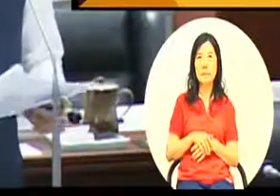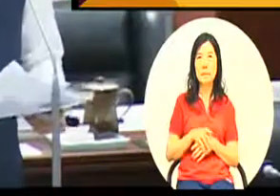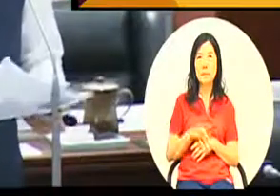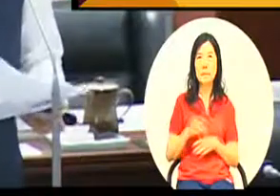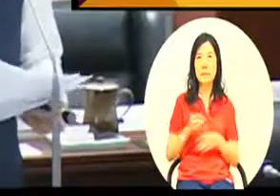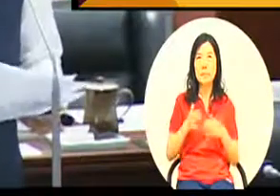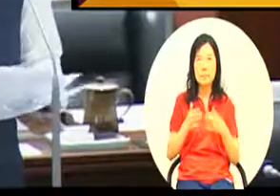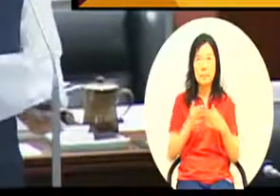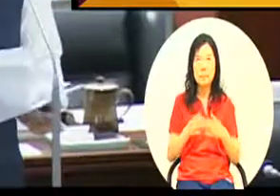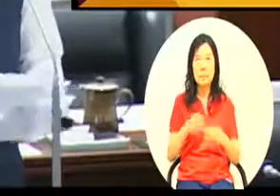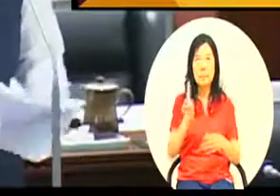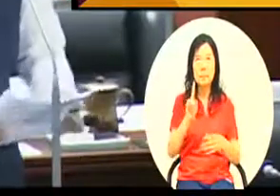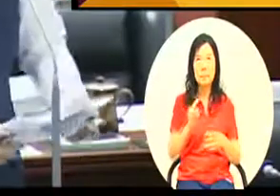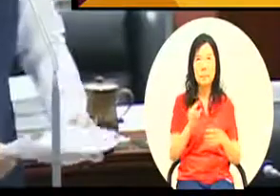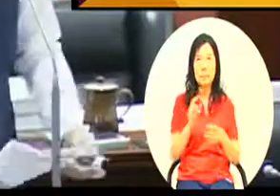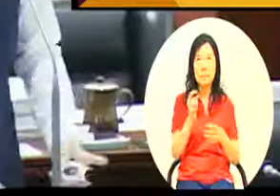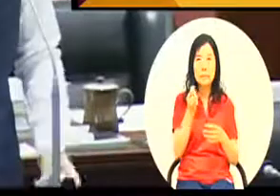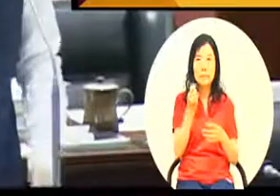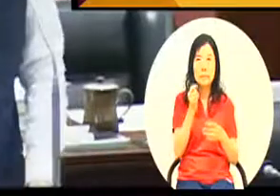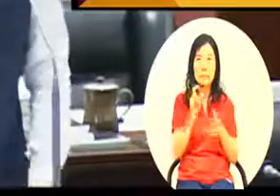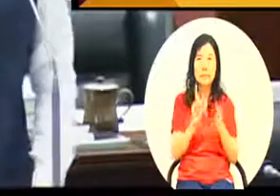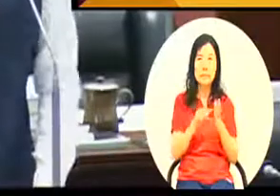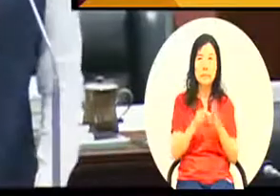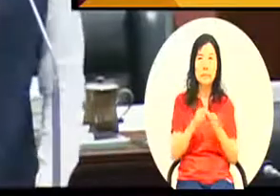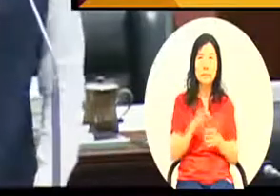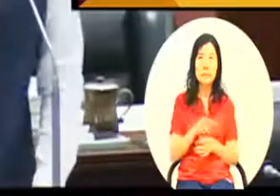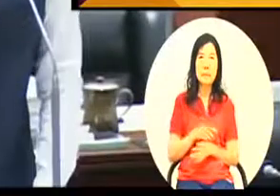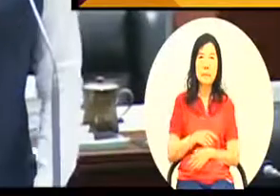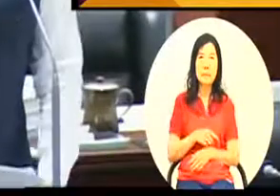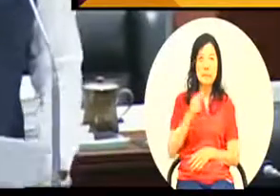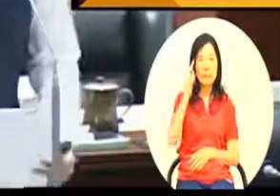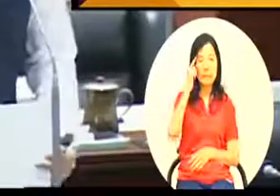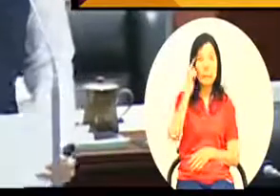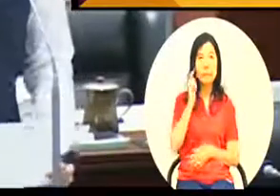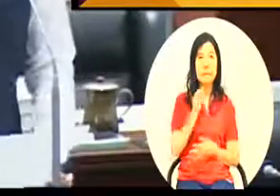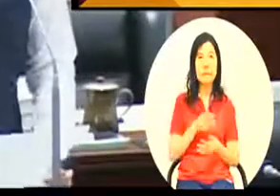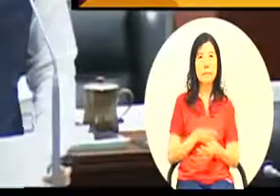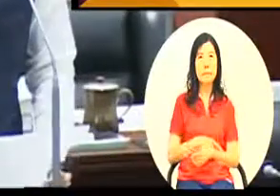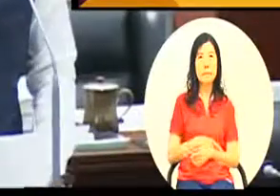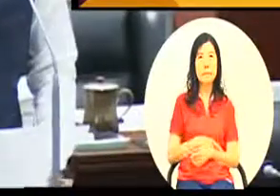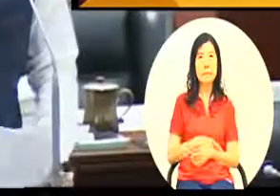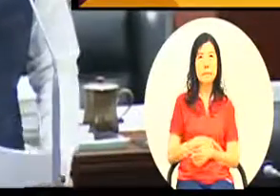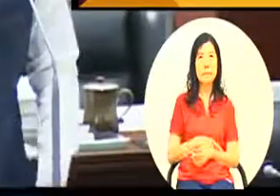题，那还有点时间，这个我就想说我们